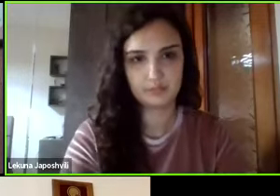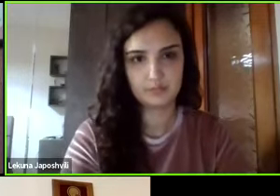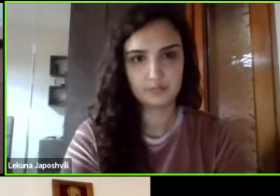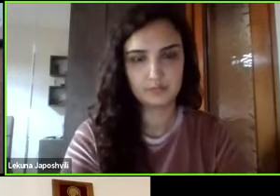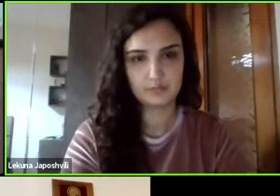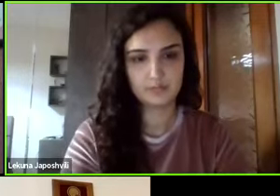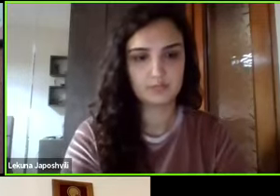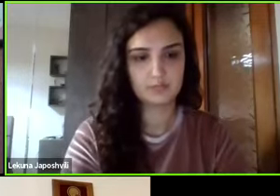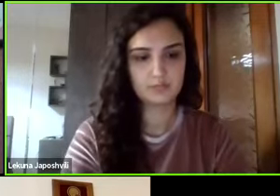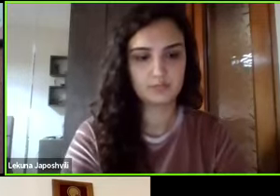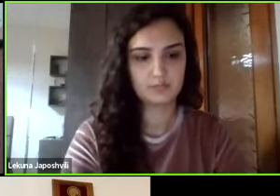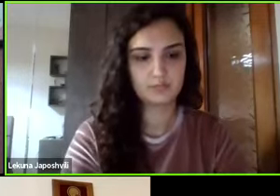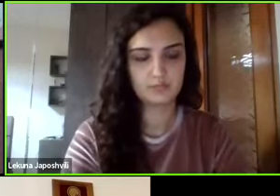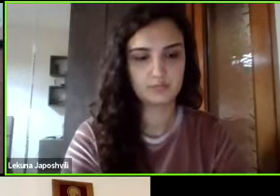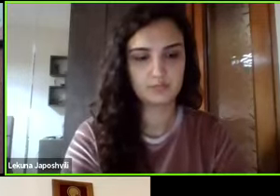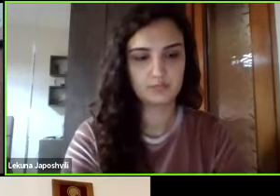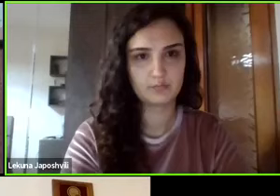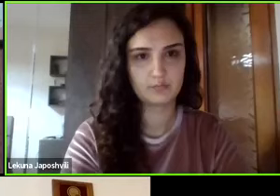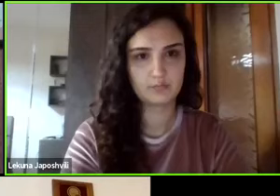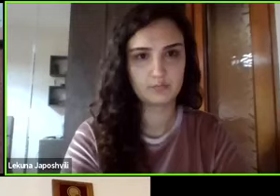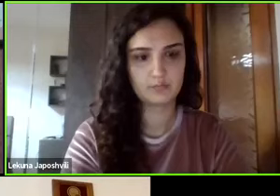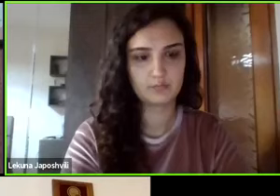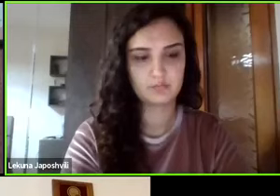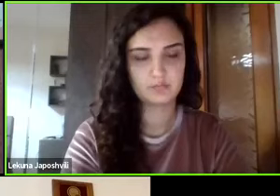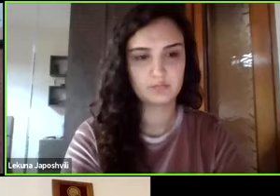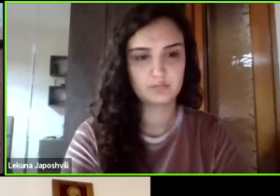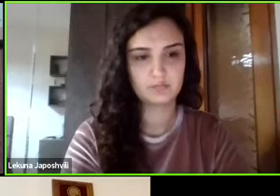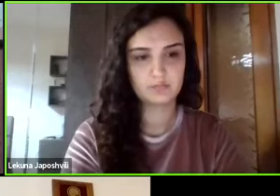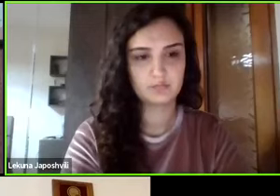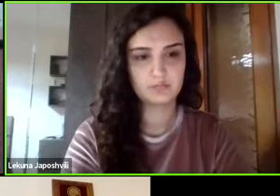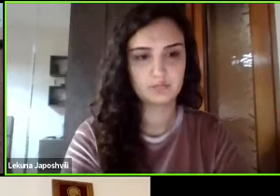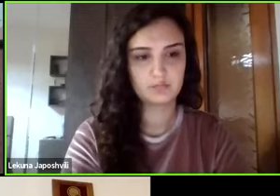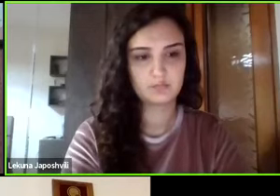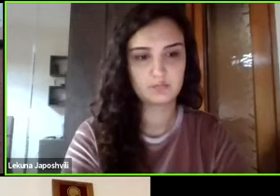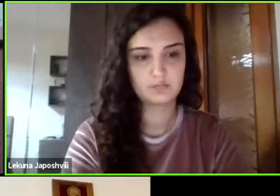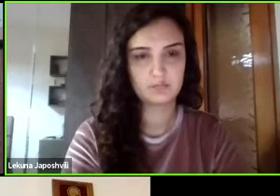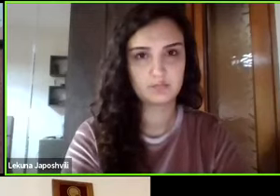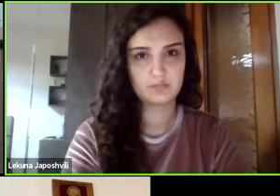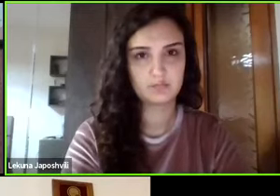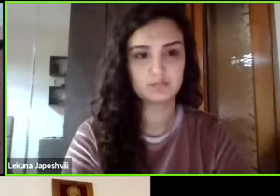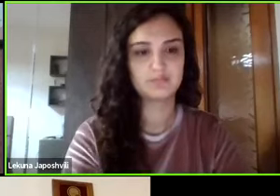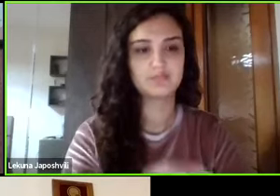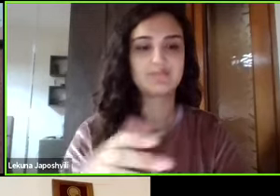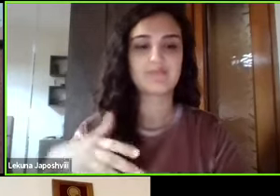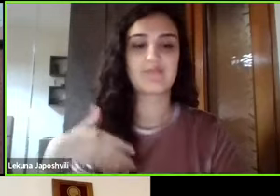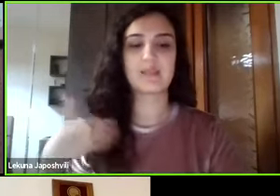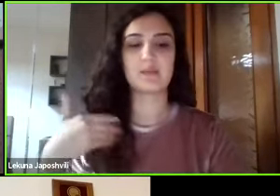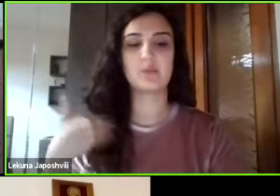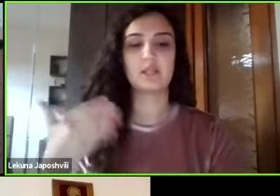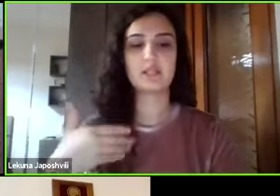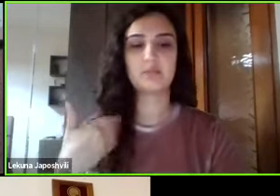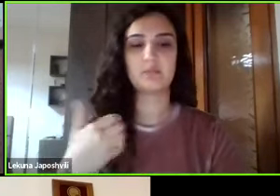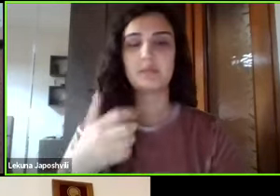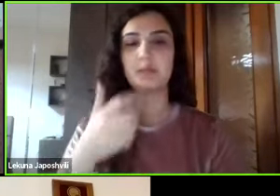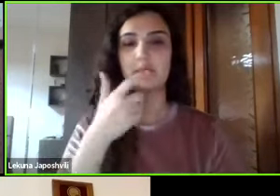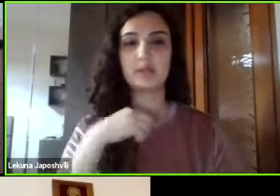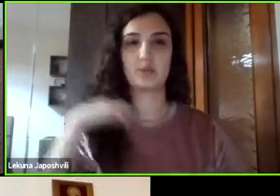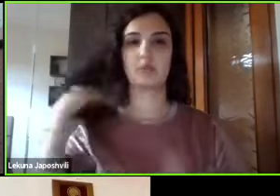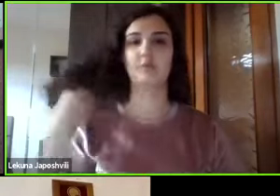Wow. ეხლა ვეცნობი ამ ტესტს. კი ბატონო, მოგესალმებით. ბატონიკია უკვე